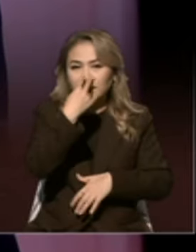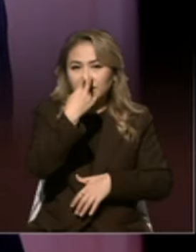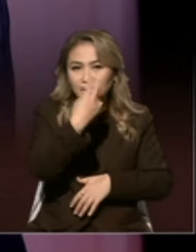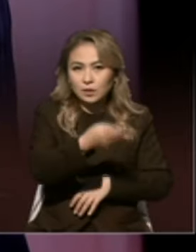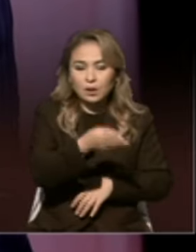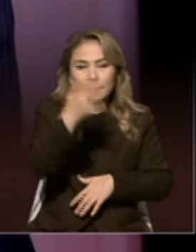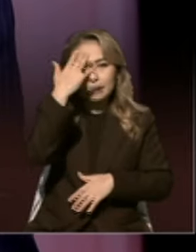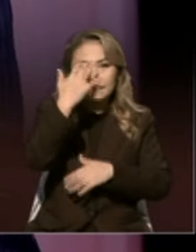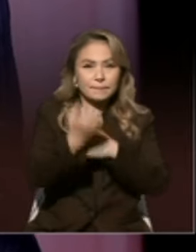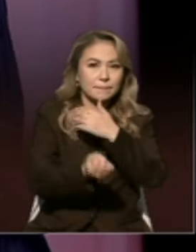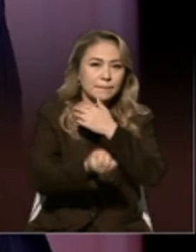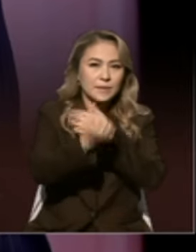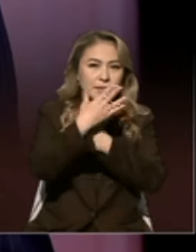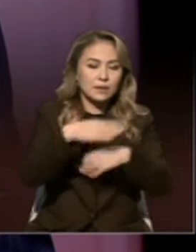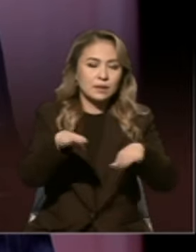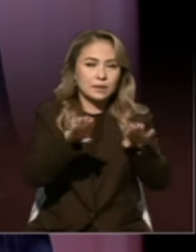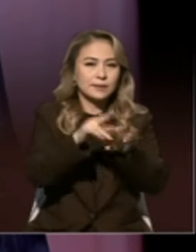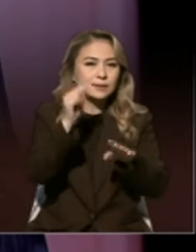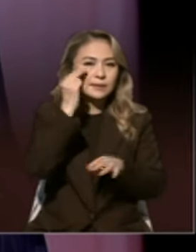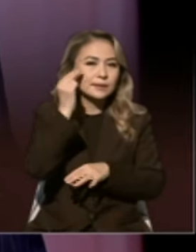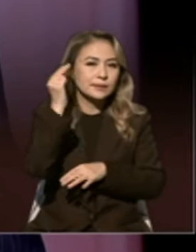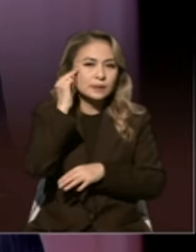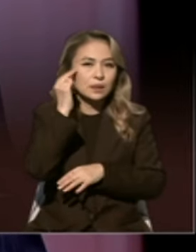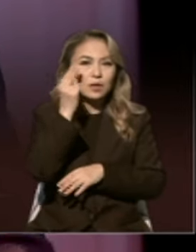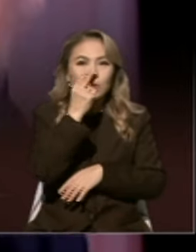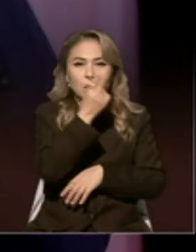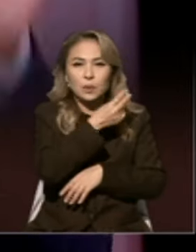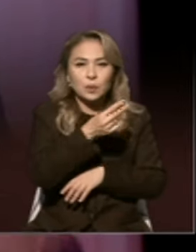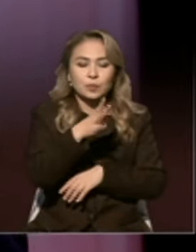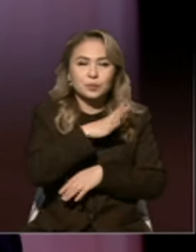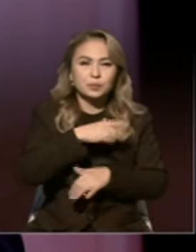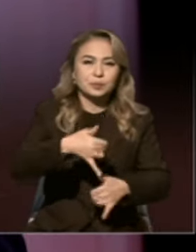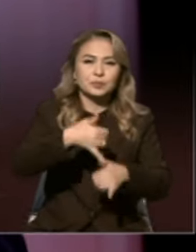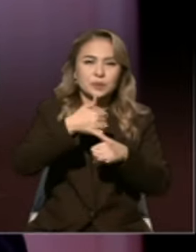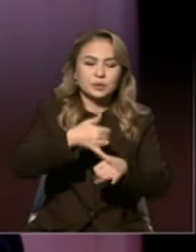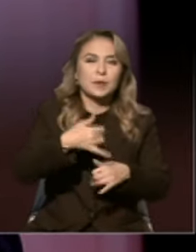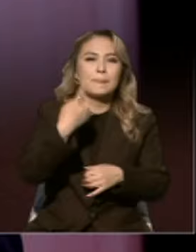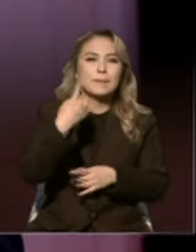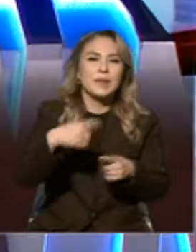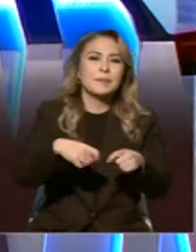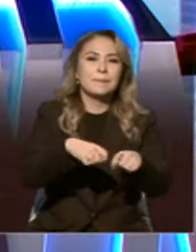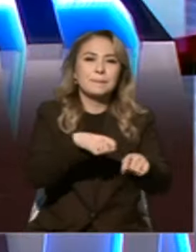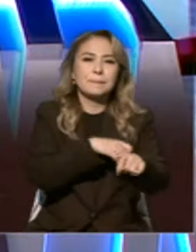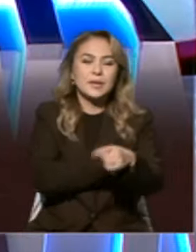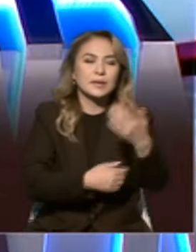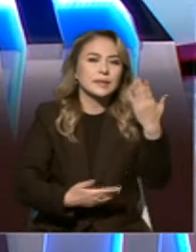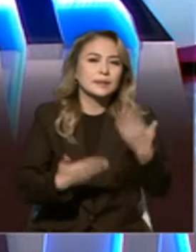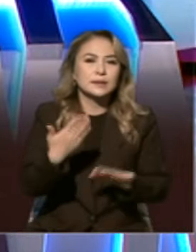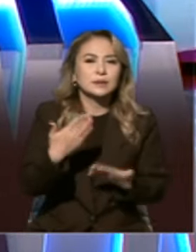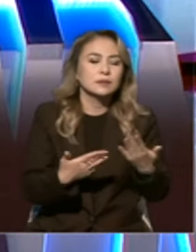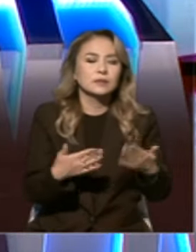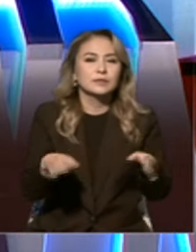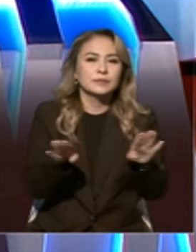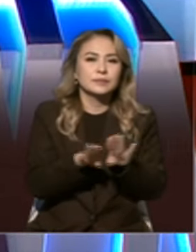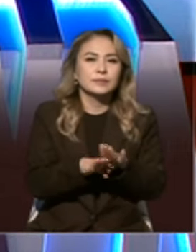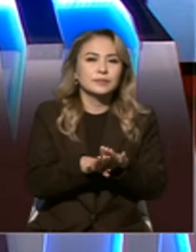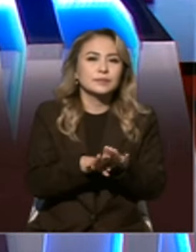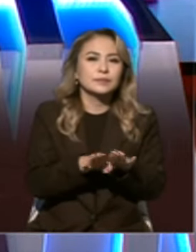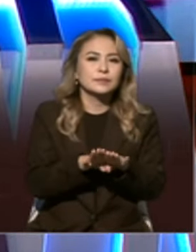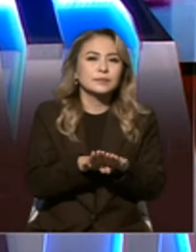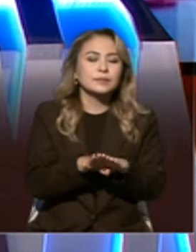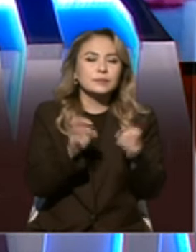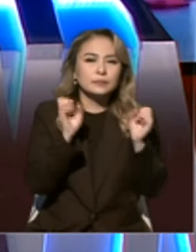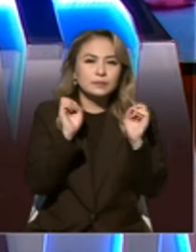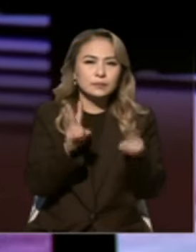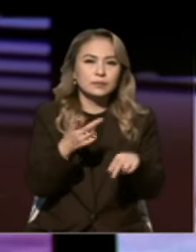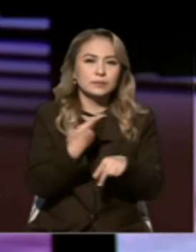мұнай құбырларын көрдім, Қытайға бара жатқан мұнай құбырлар, биіктігі 1 метрлік құбырлар. Неге сондай құбырларменен жаңағыдай